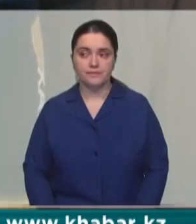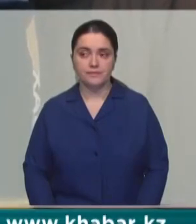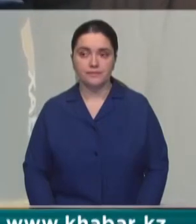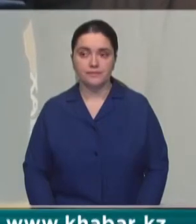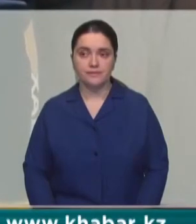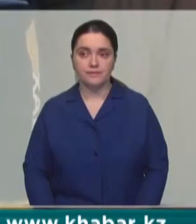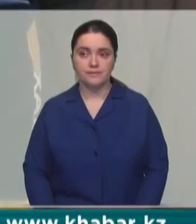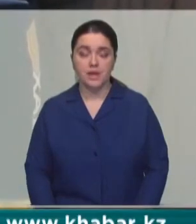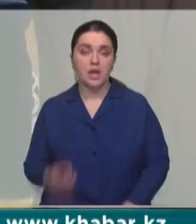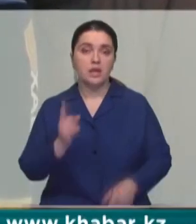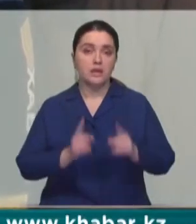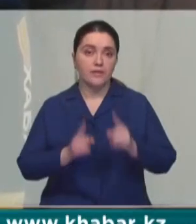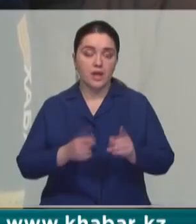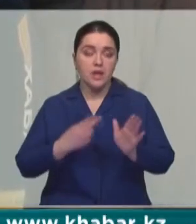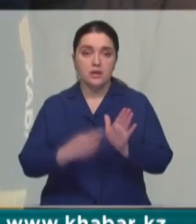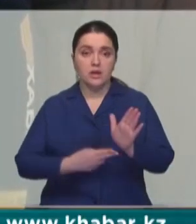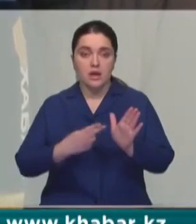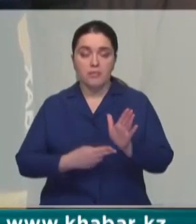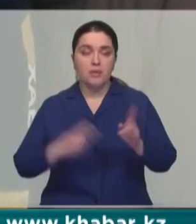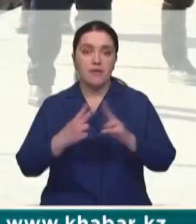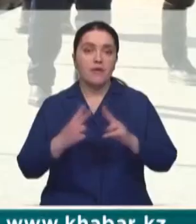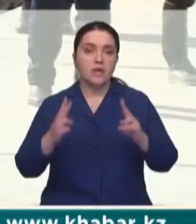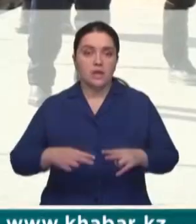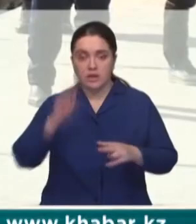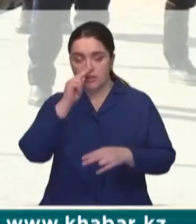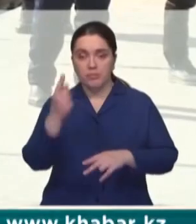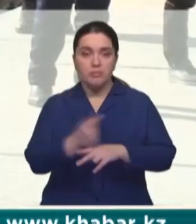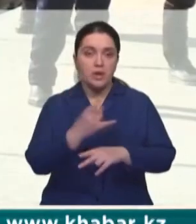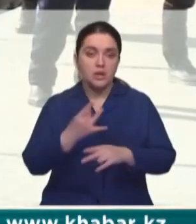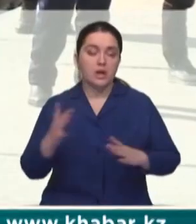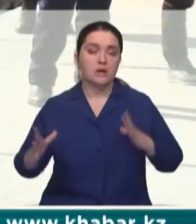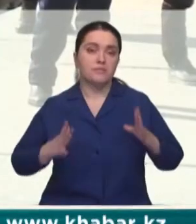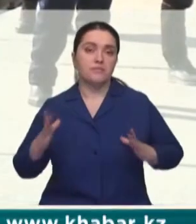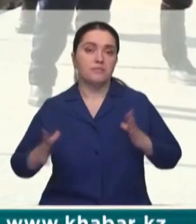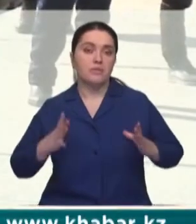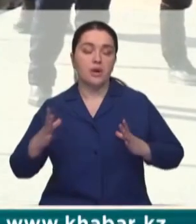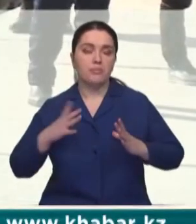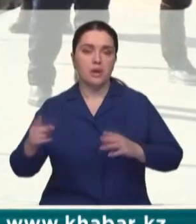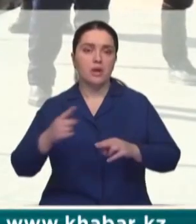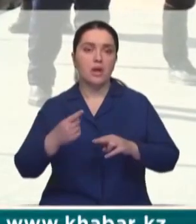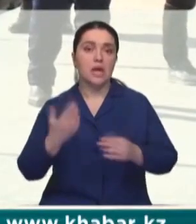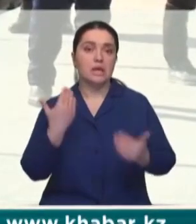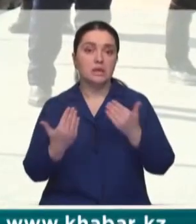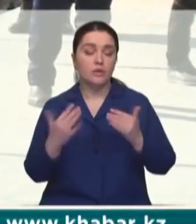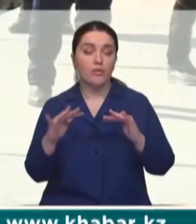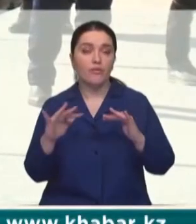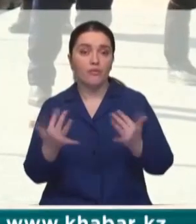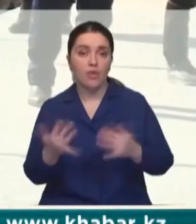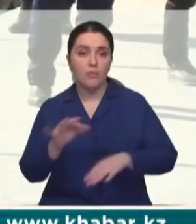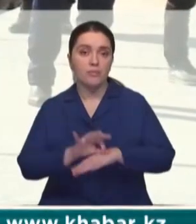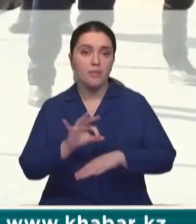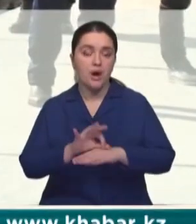Здравствуйте, Жанна. Действительно, на железнодорожном вокзале Шымкента впервые отработали непростой сценарий. По легенде, в одном из поездов